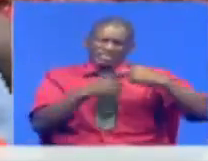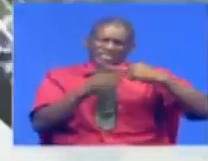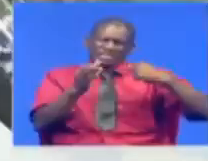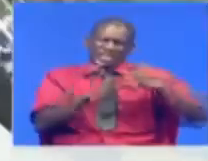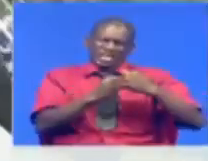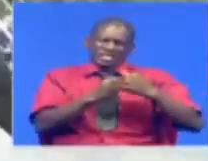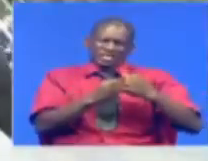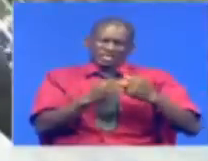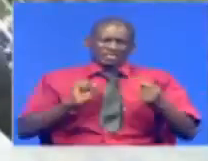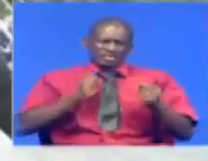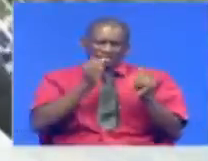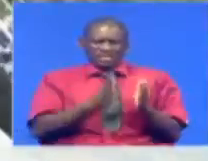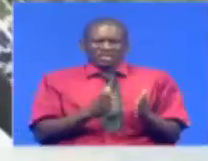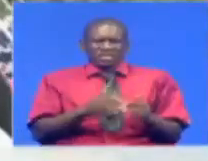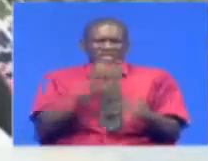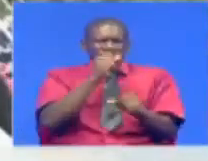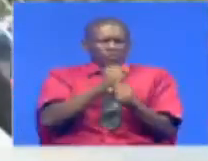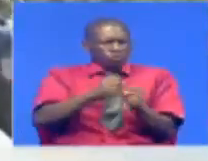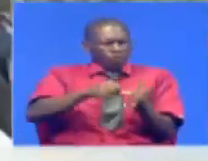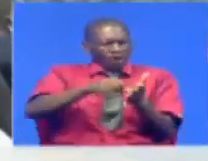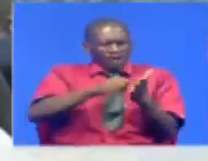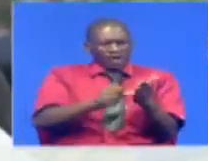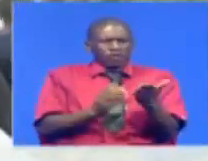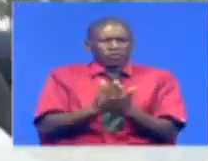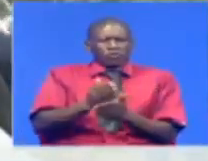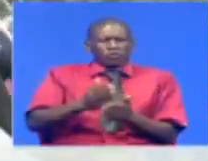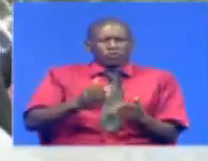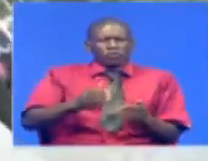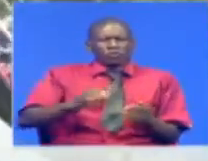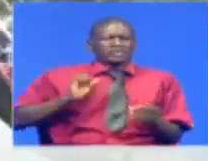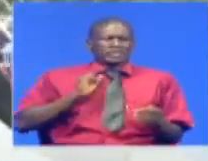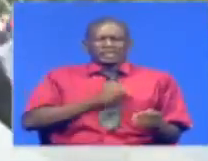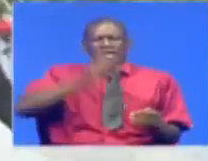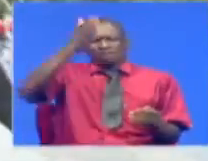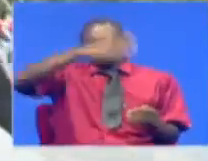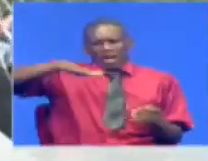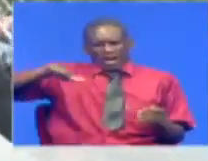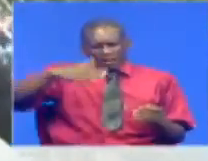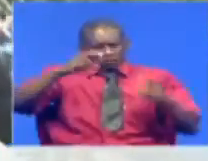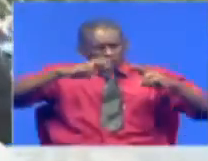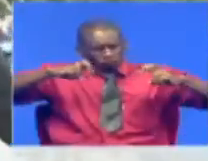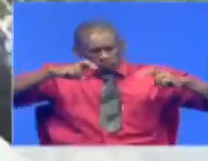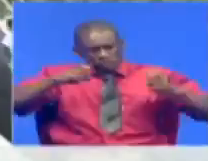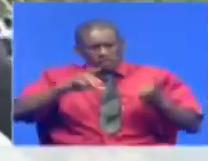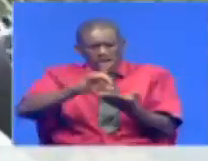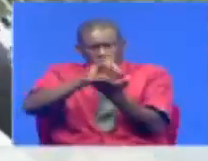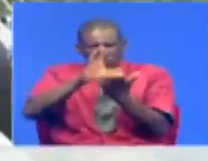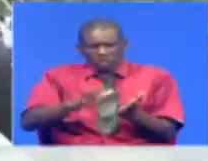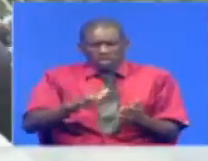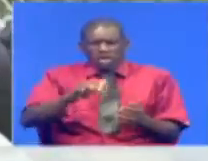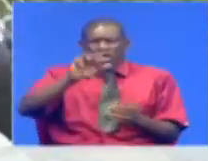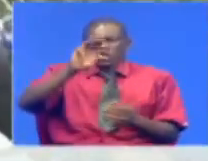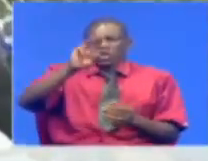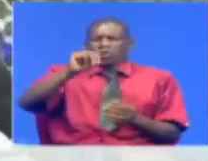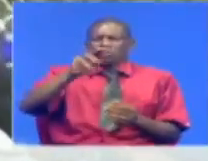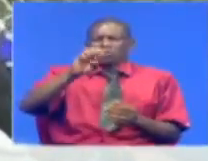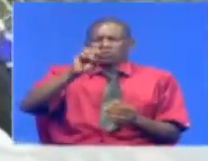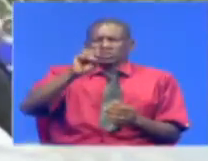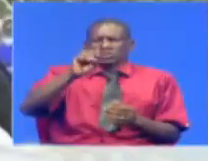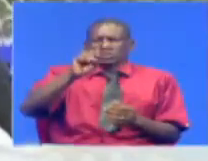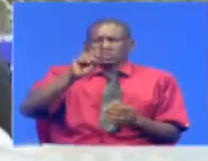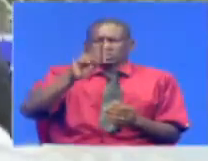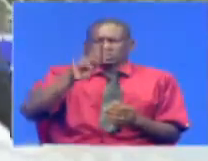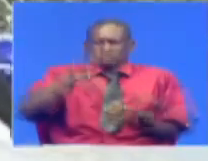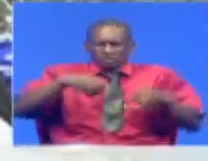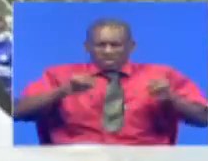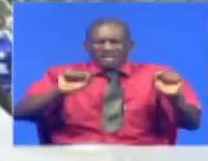Senate. Fanya juu chini kupitia kwa bunge la seneti kumtafutia daktari ambaye ni mashuhuri anaitwa Dr. Musau ili ajaribu aokoe maisha